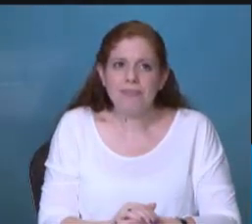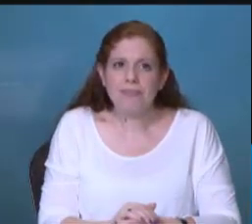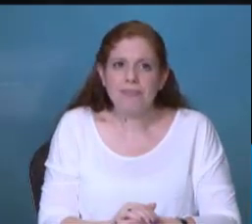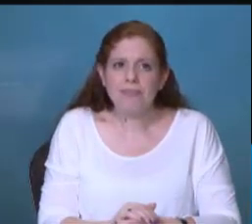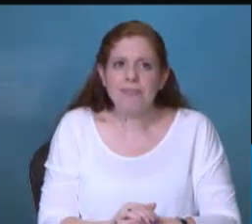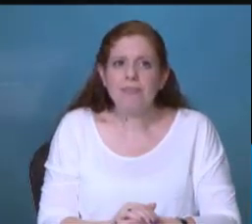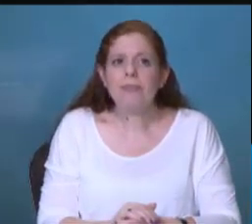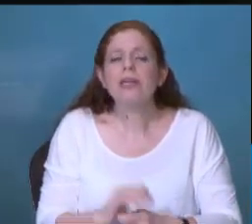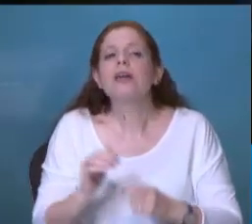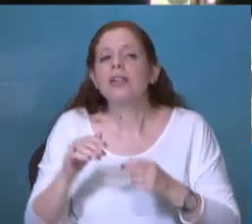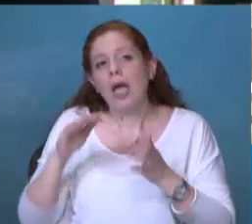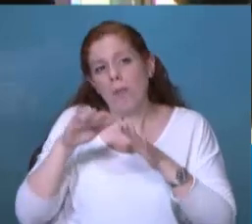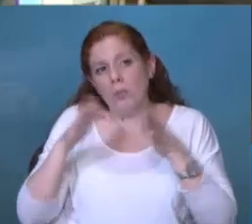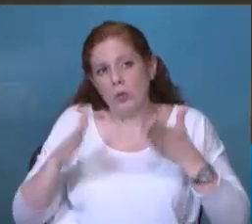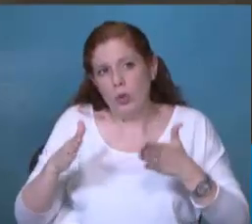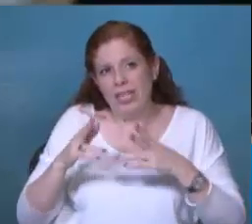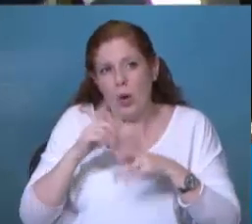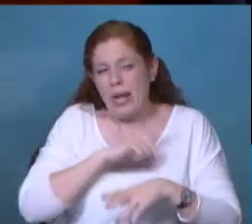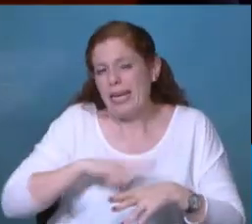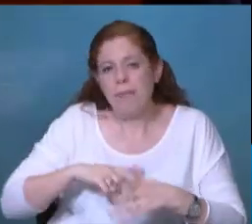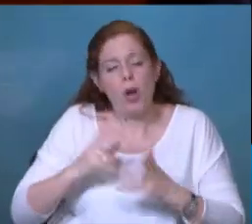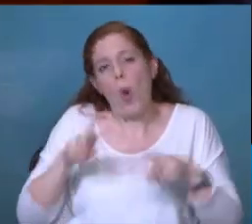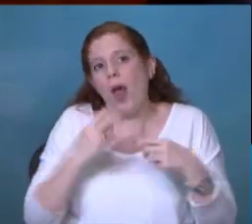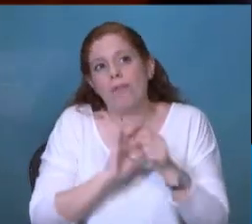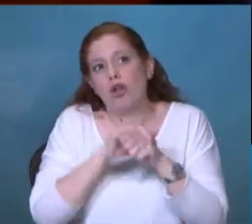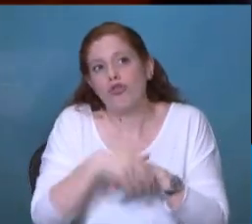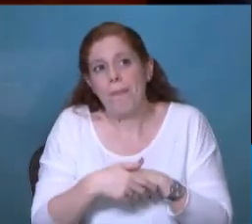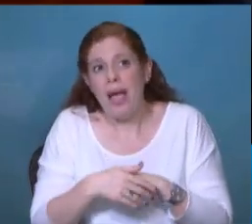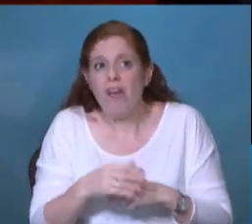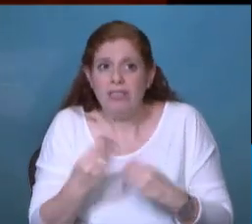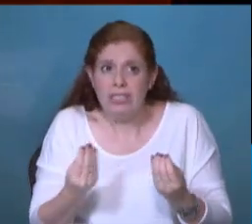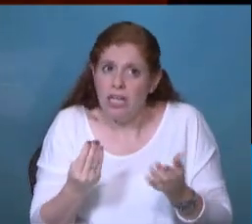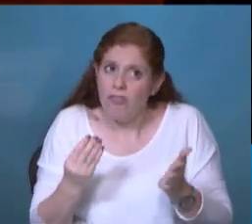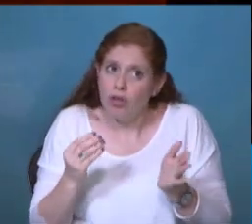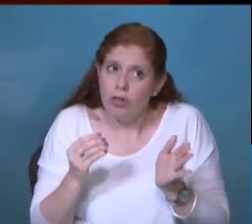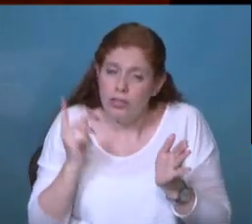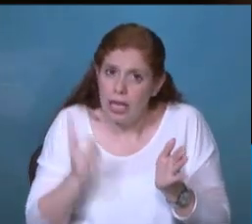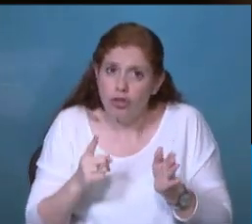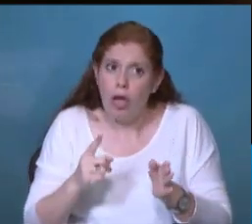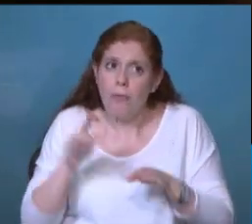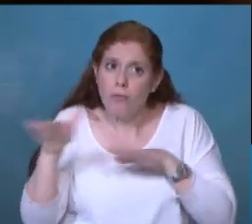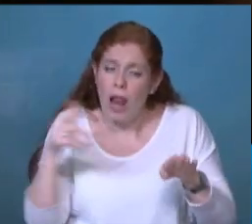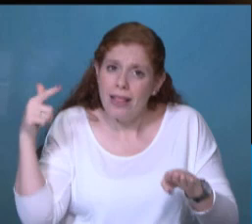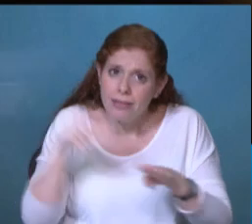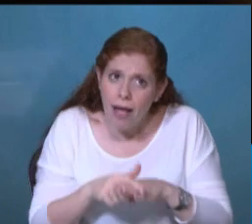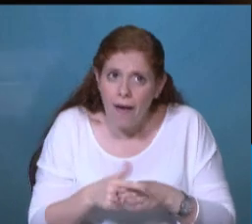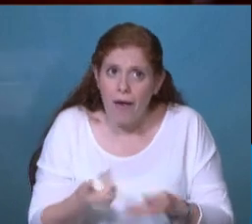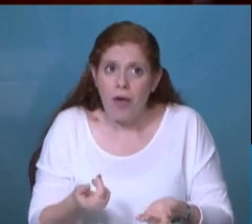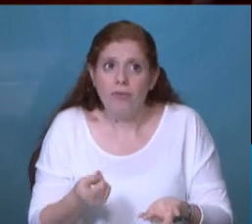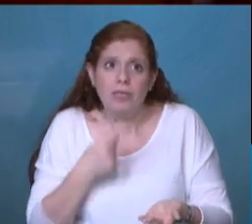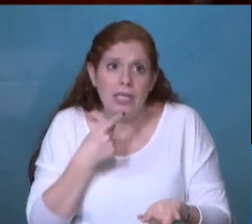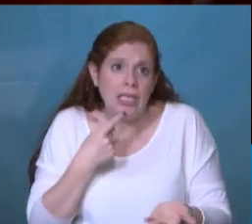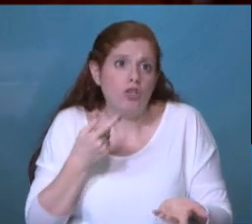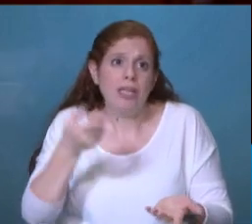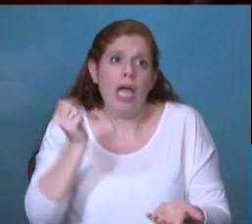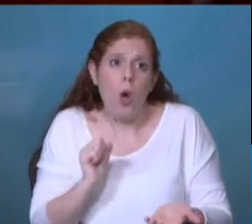Come amministrazioni locali non abbiamo il potere di intervenire, servirebbe una norma del governo nazionale che dica basta, che è una ricchezza, da